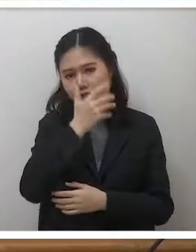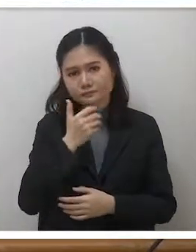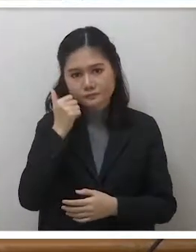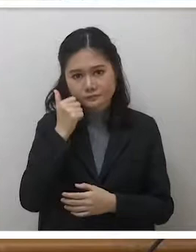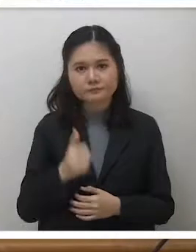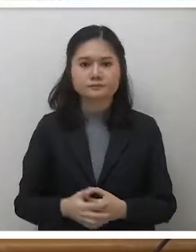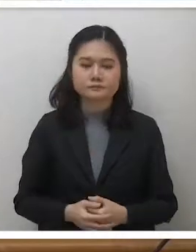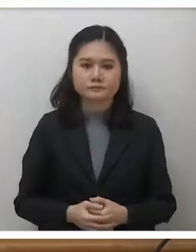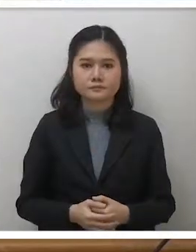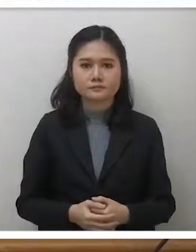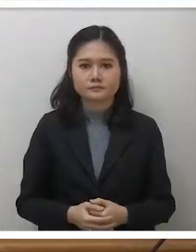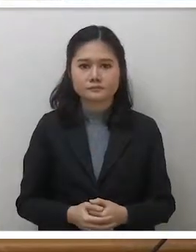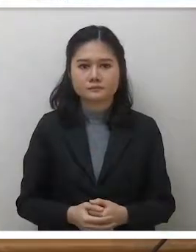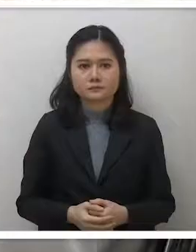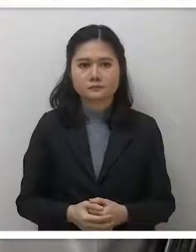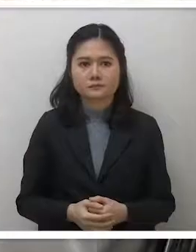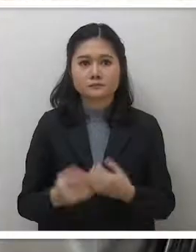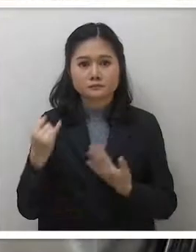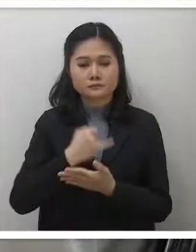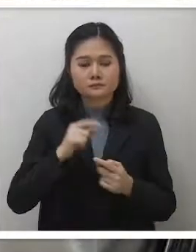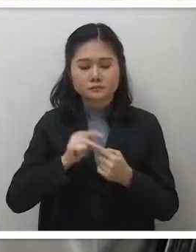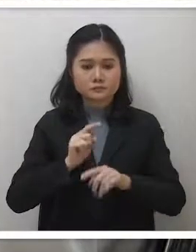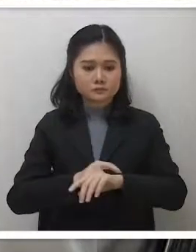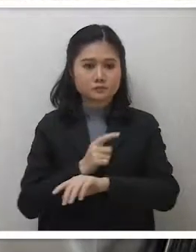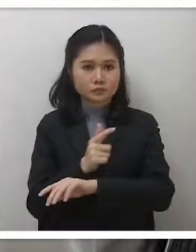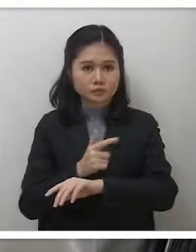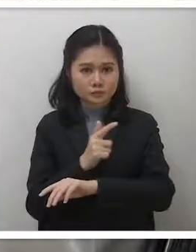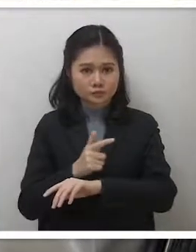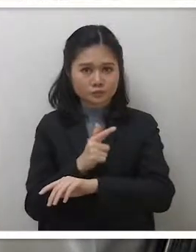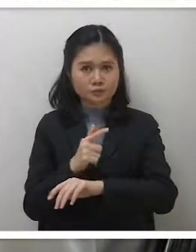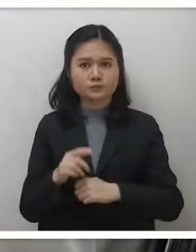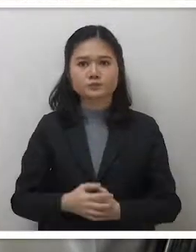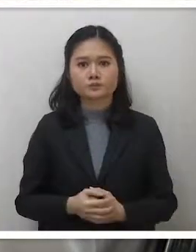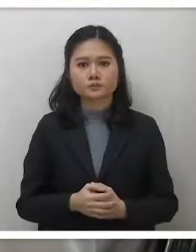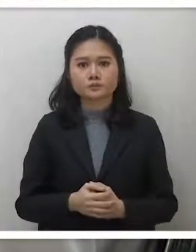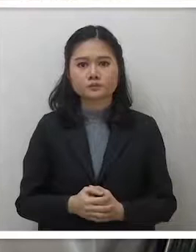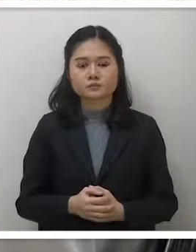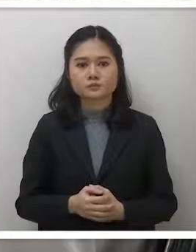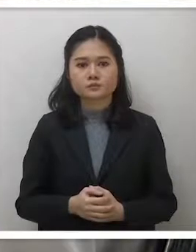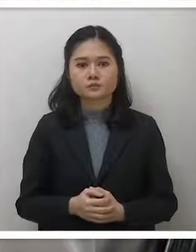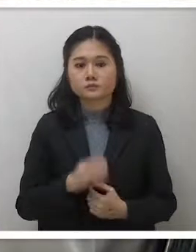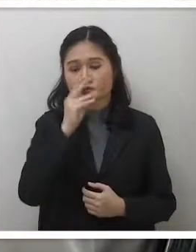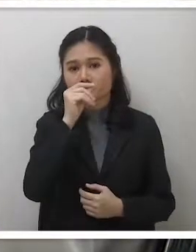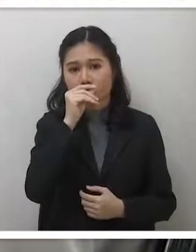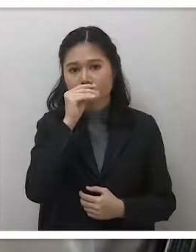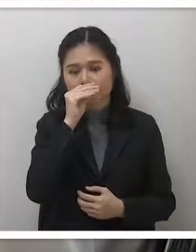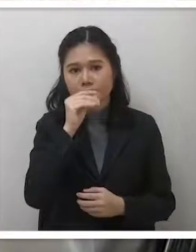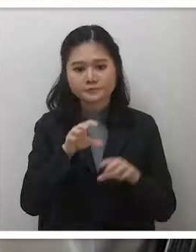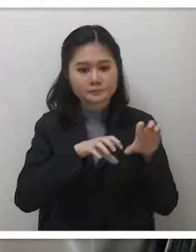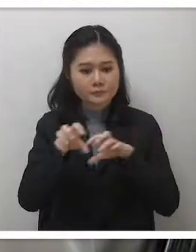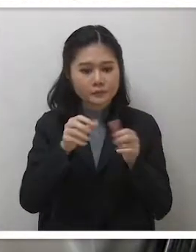ะครับงานศิลปะต้องใช้เวลาทีนี้เราก็ลองมาเรียงดูนะครับ